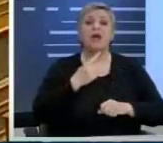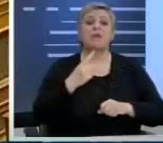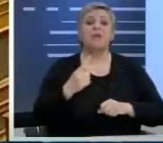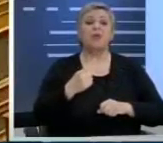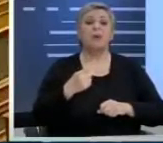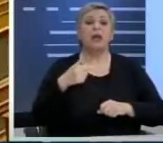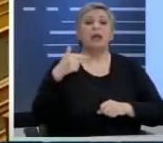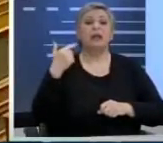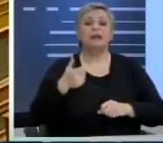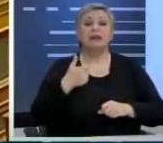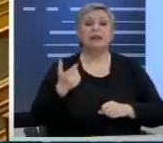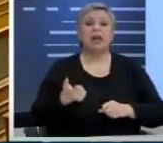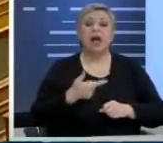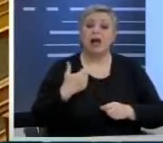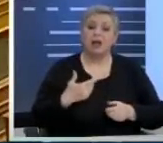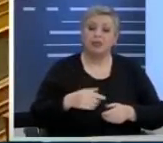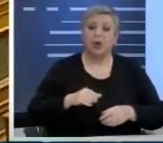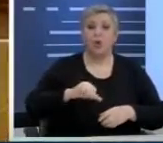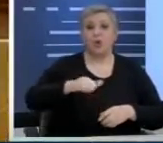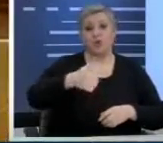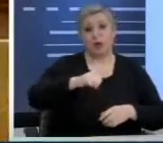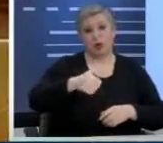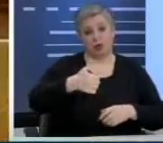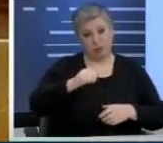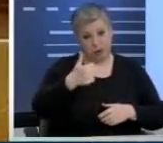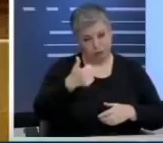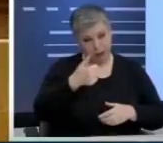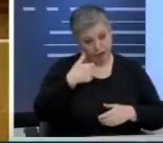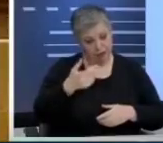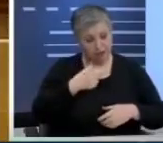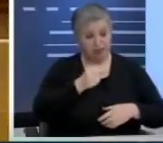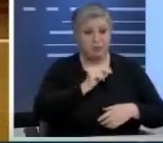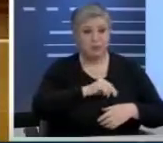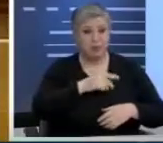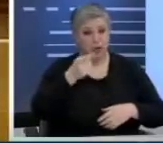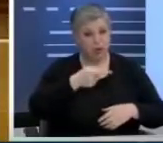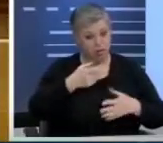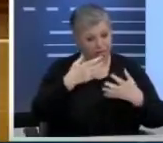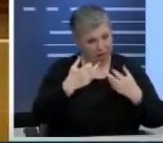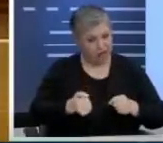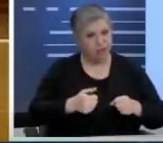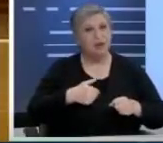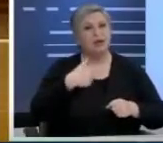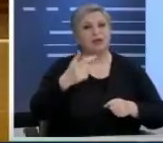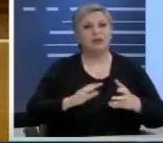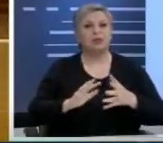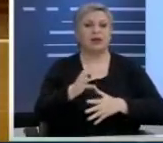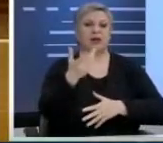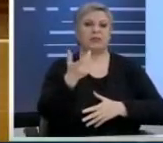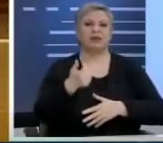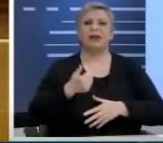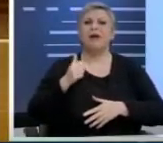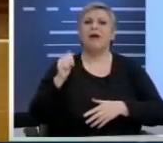θα αυξηθεί η πίτα, πρώτα και μετά θα έρθει η ανάπτυξη. Σας το είπε πάρα πολύ καλά ο Θοδωρής ο